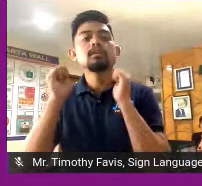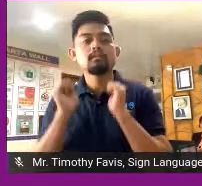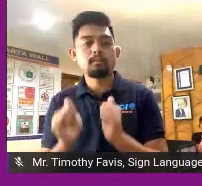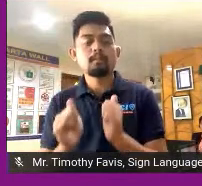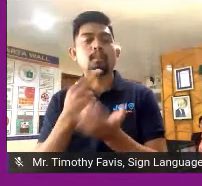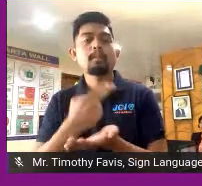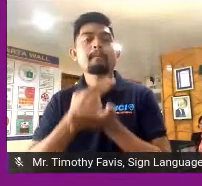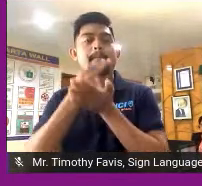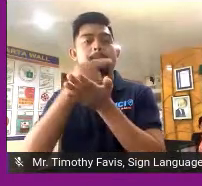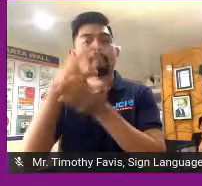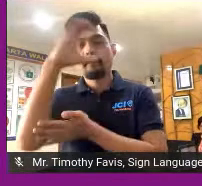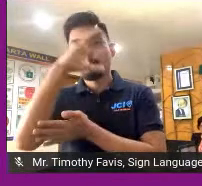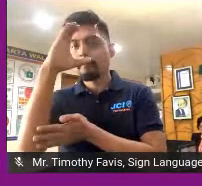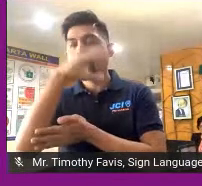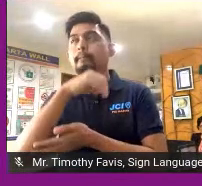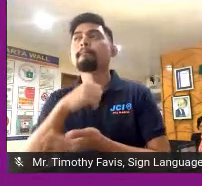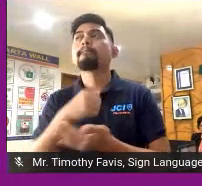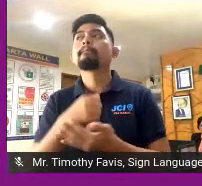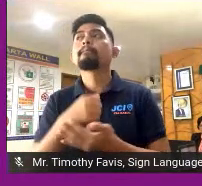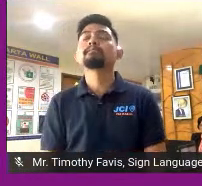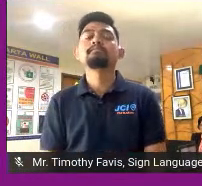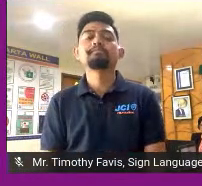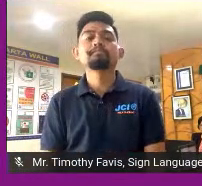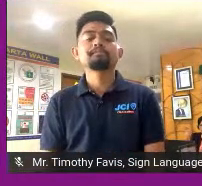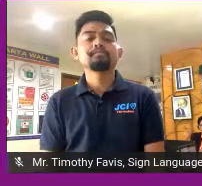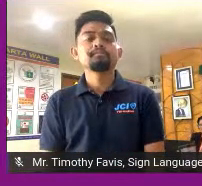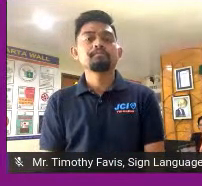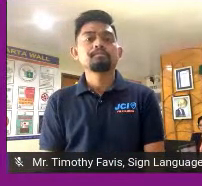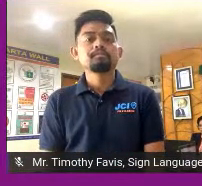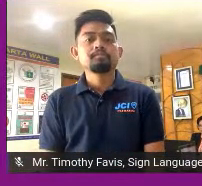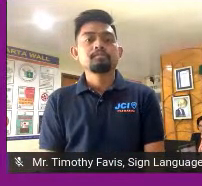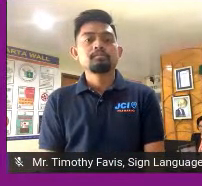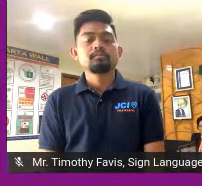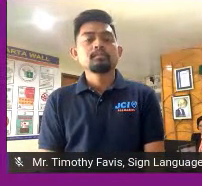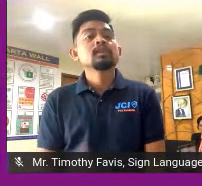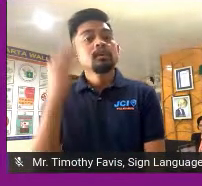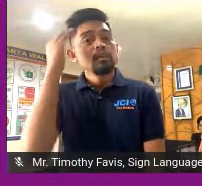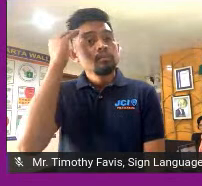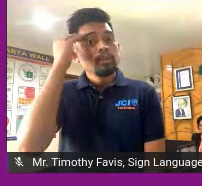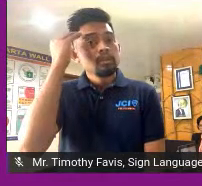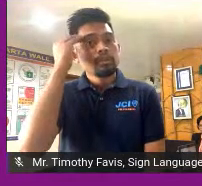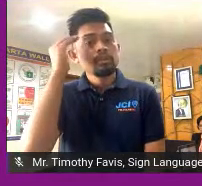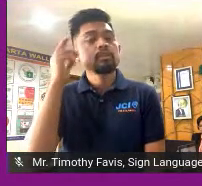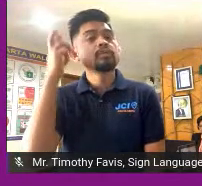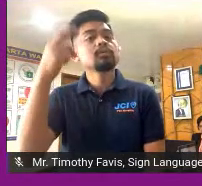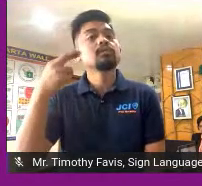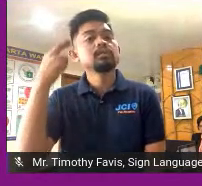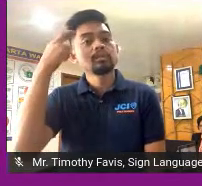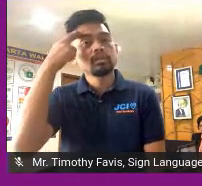we can secure the help of others. But we have to know the basic, ano po.